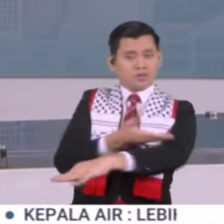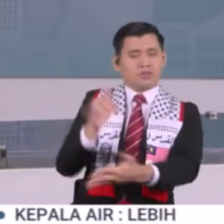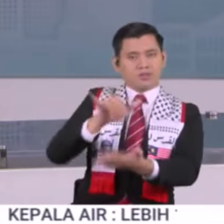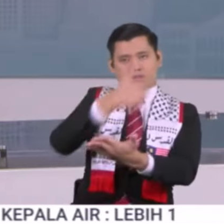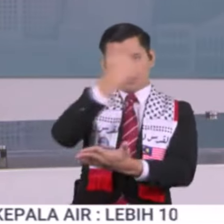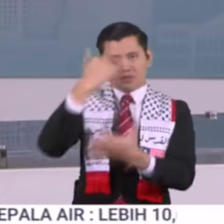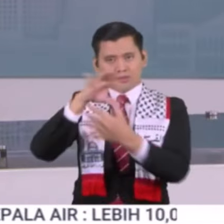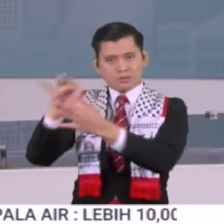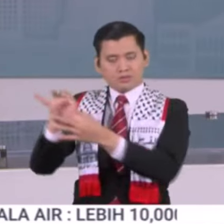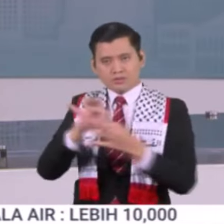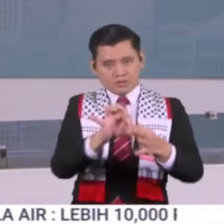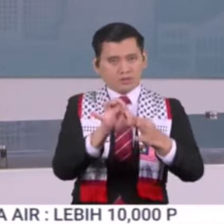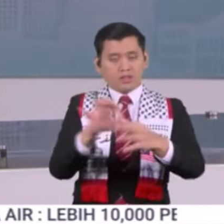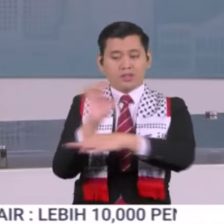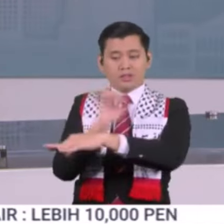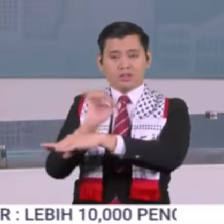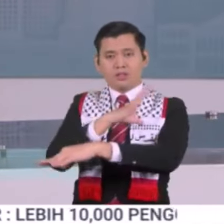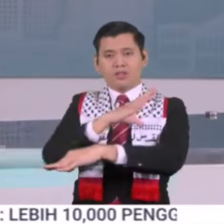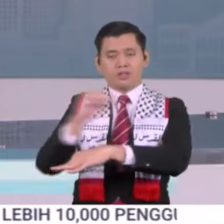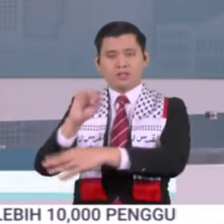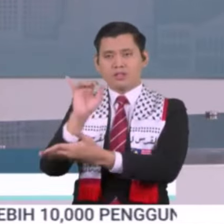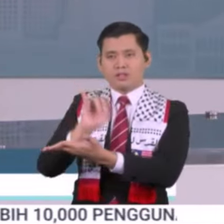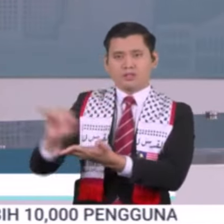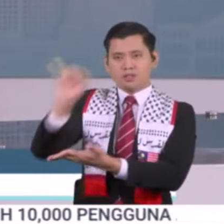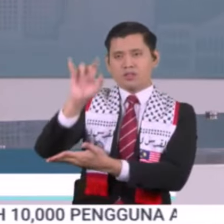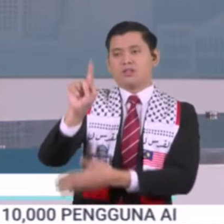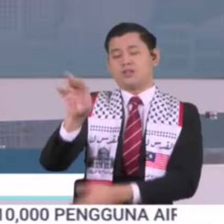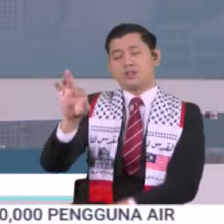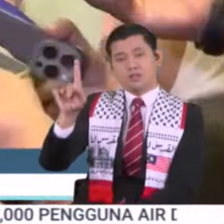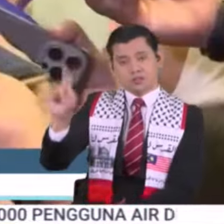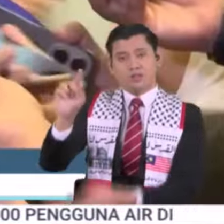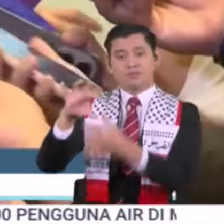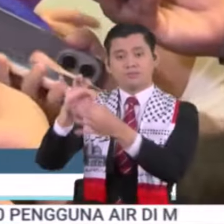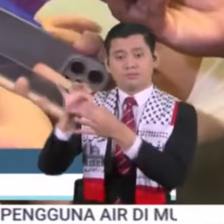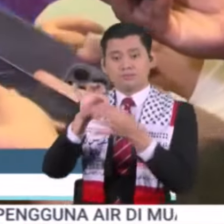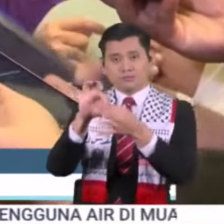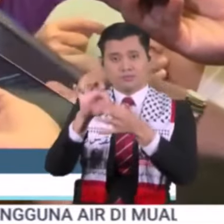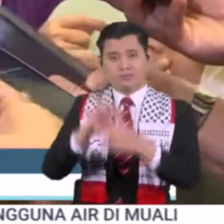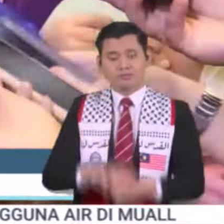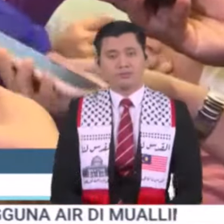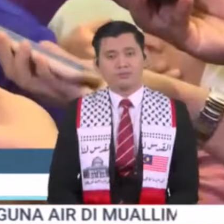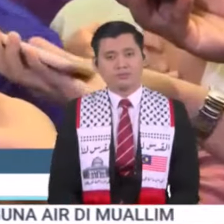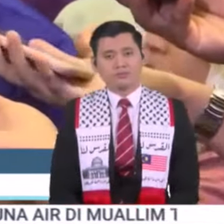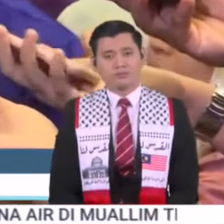hasil kolaborasi pemain industri dan institusi Tvet.